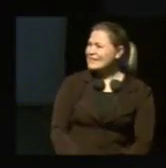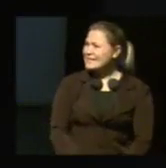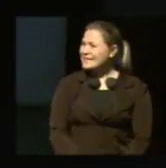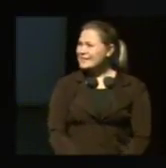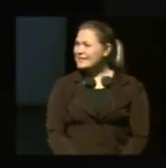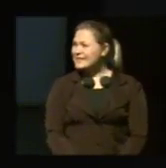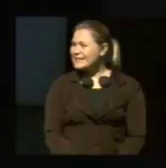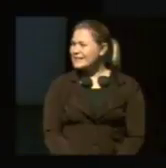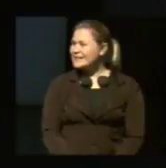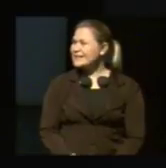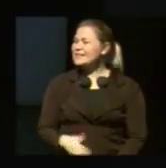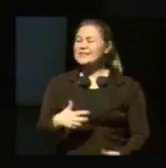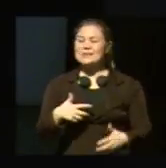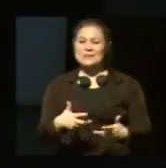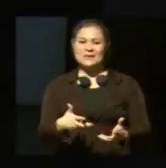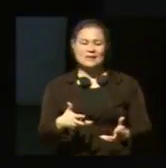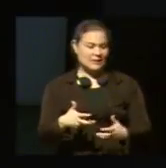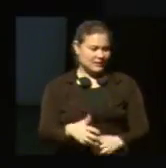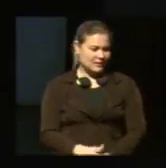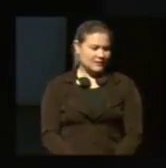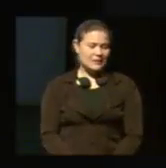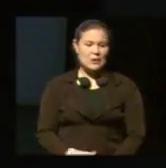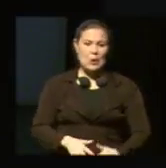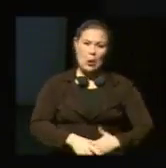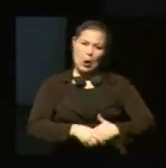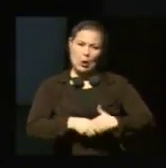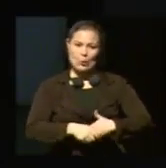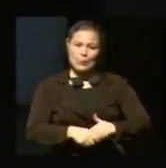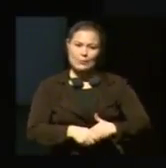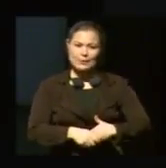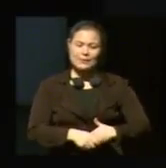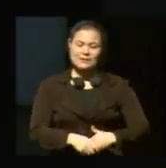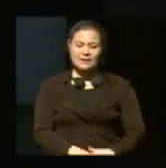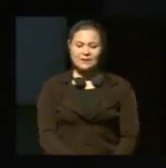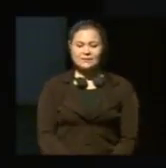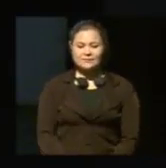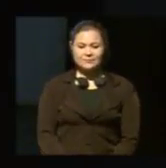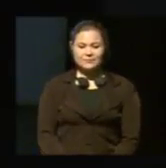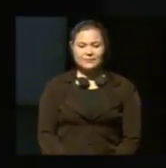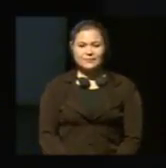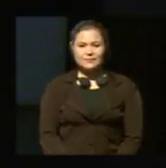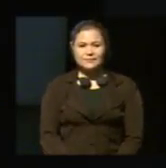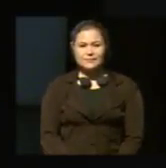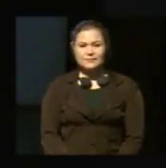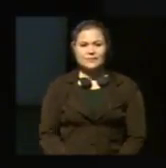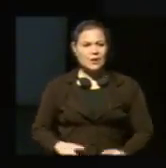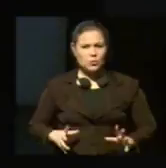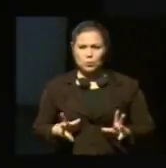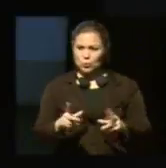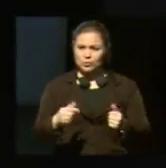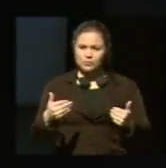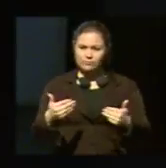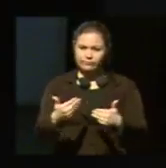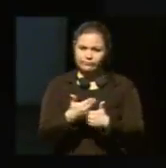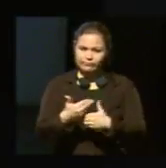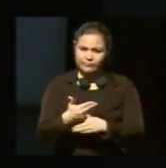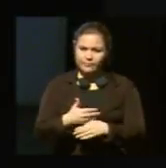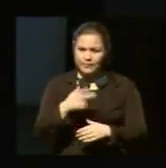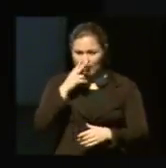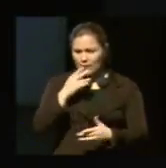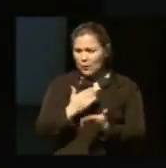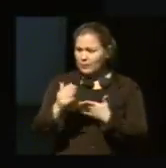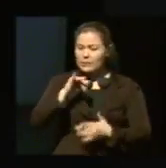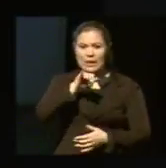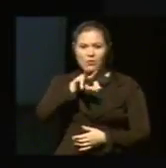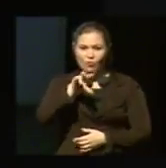Programm beteiligen. Cumprimentar aqui ich möchte hier a todos presentes, alle Anwesenden